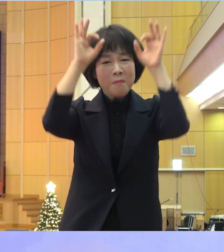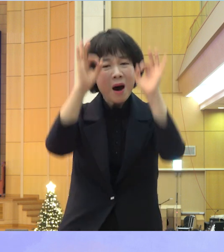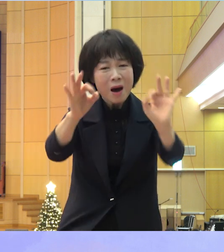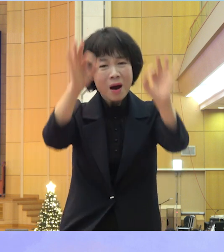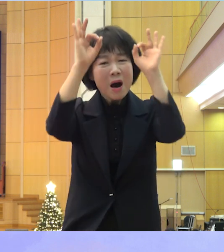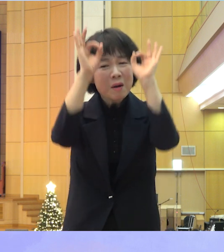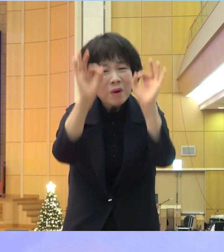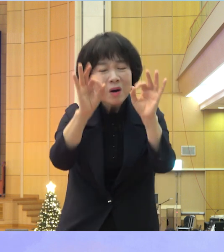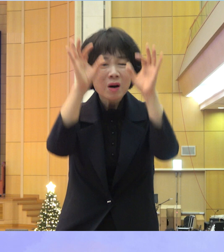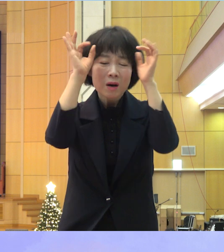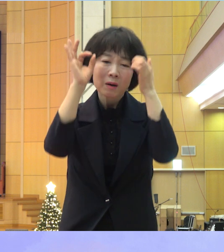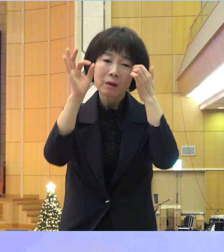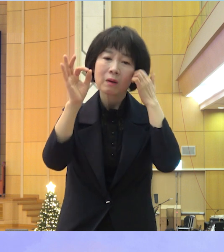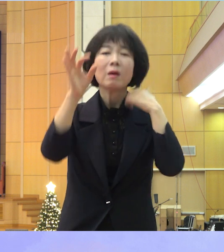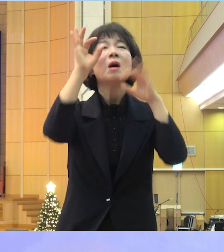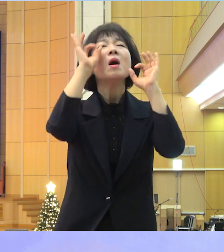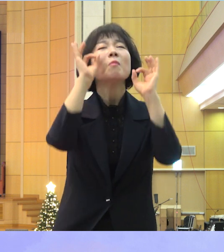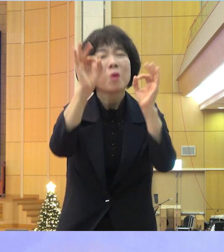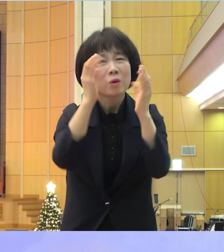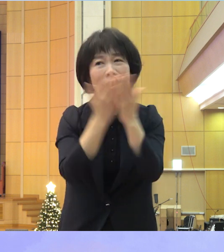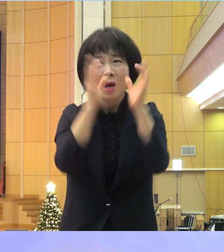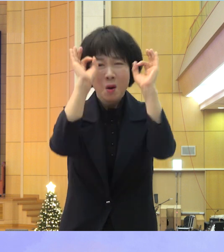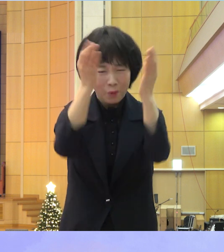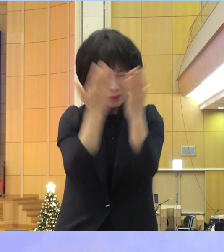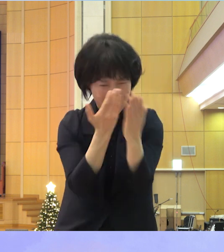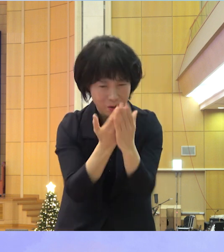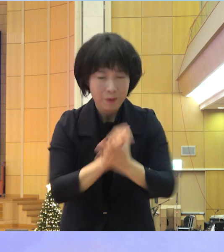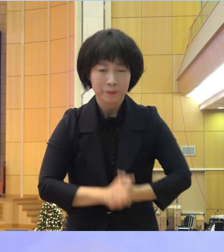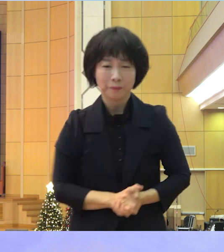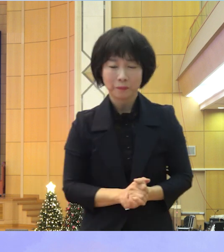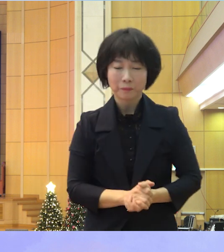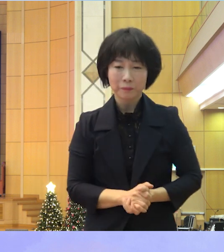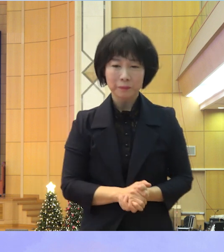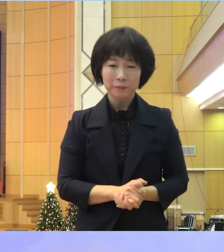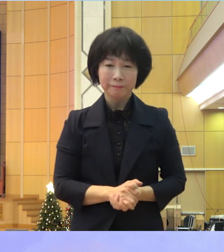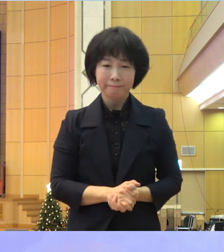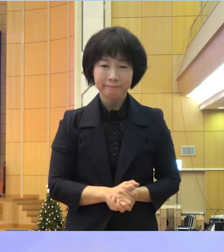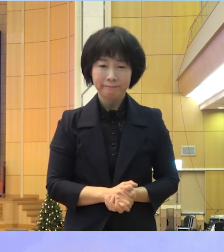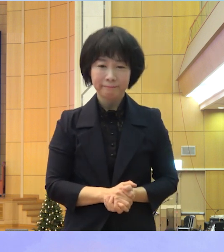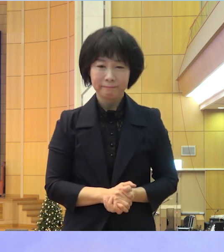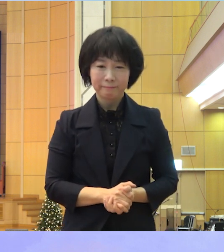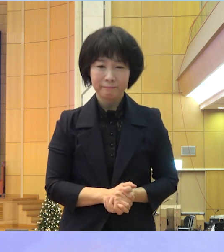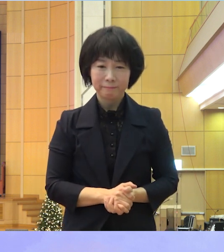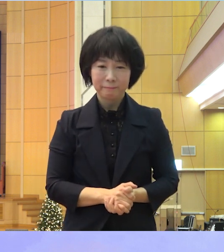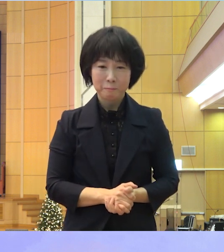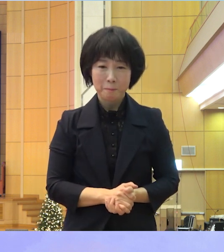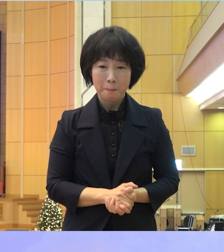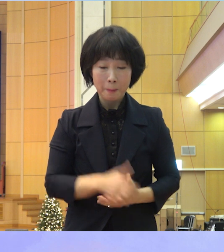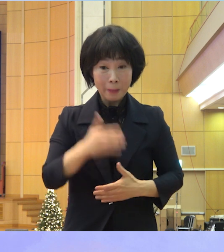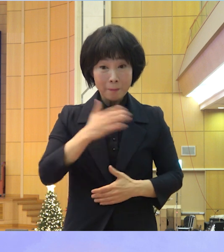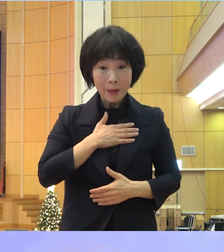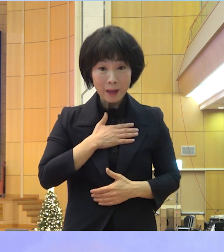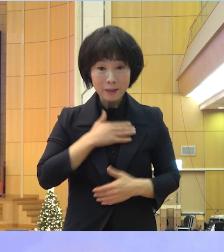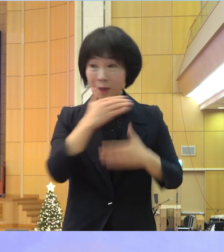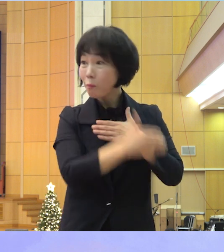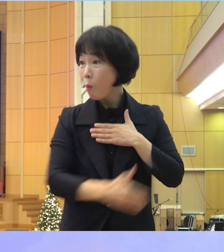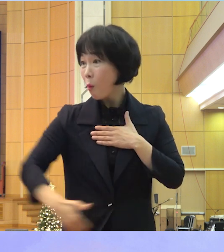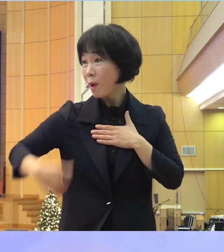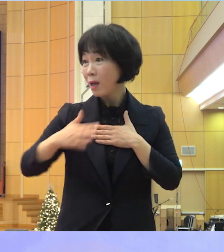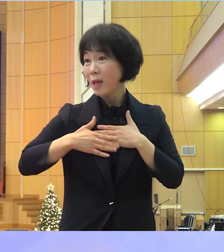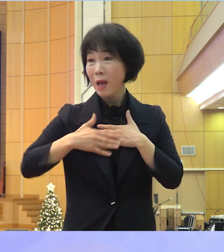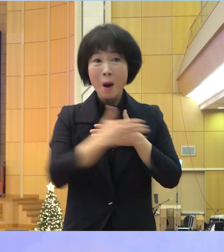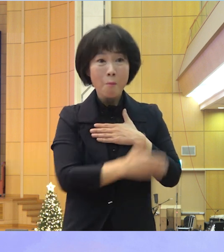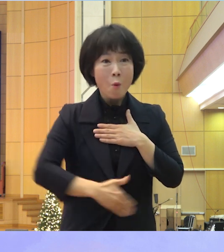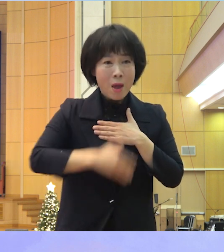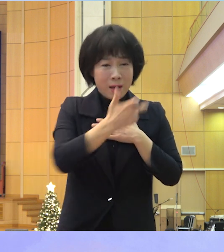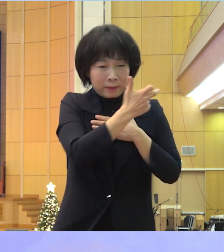보옵소서, 이게 히스기야가 지금 말하는 거예요. 읽고 설명합니다. 보옵소서, 내게